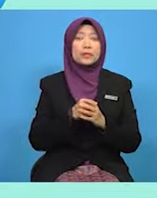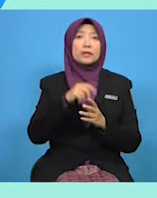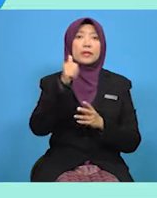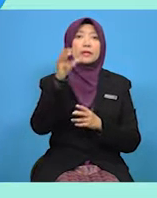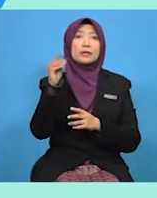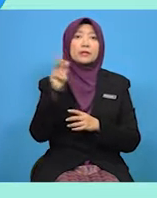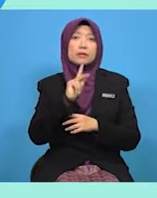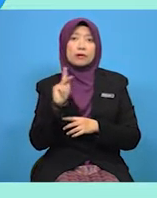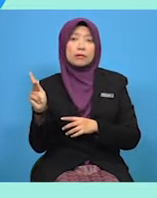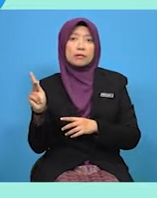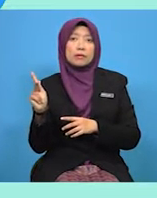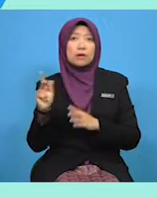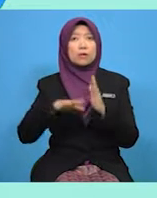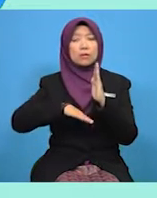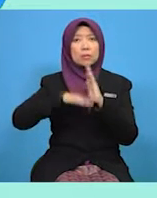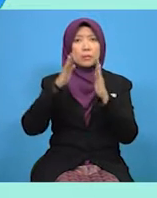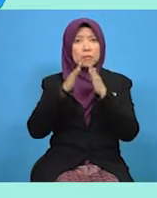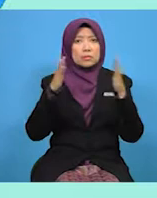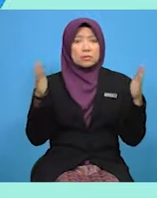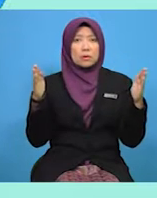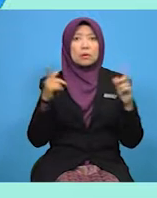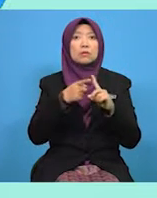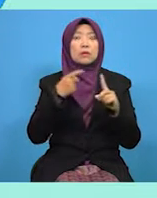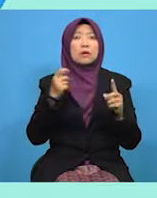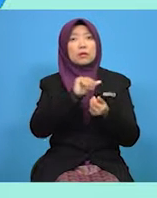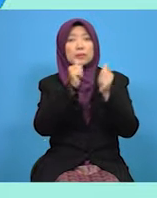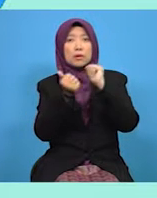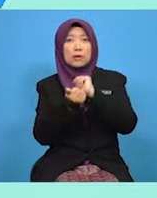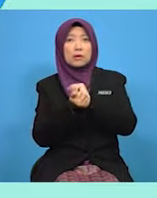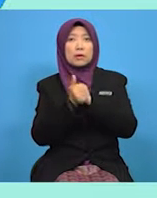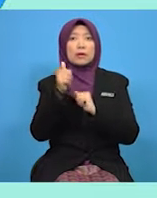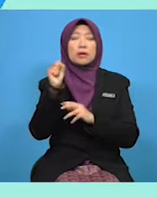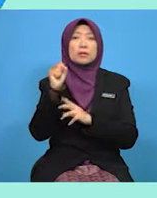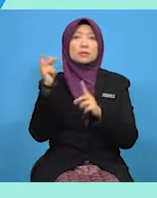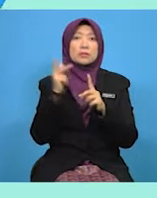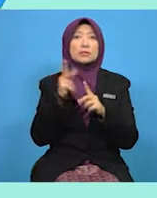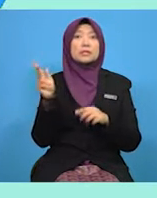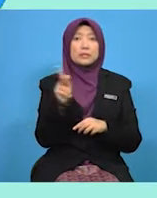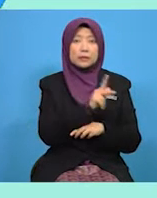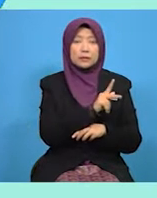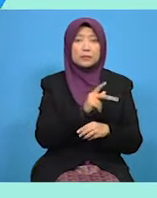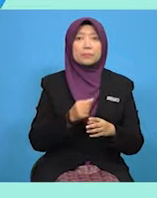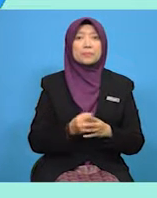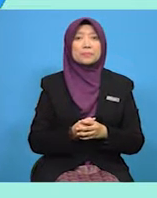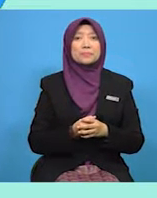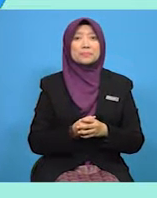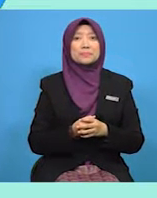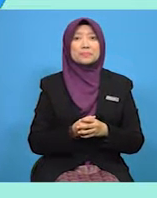AD ke kanan lebih besar dari peralihan kelok AS ke kiri.